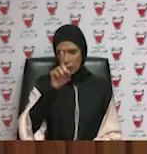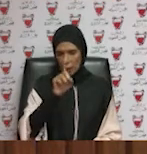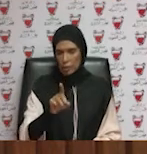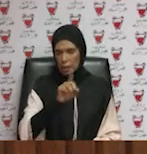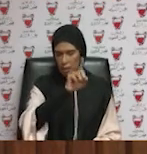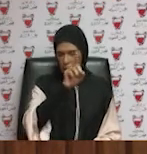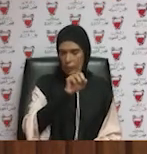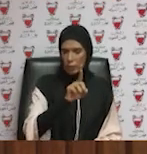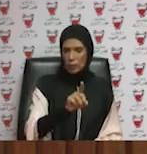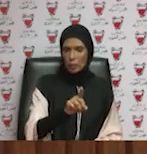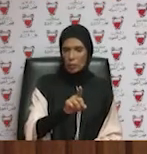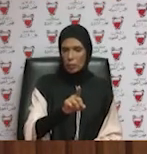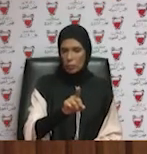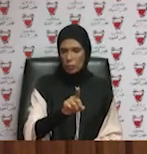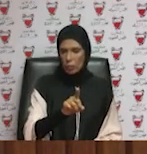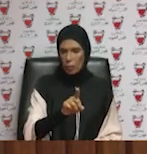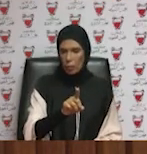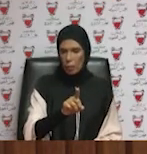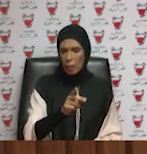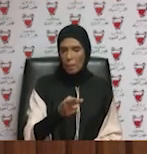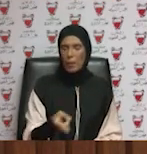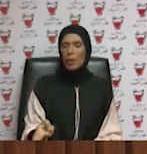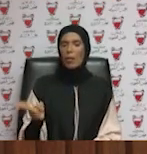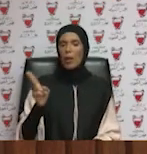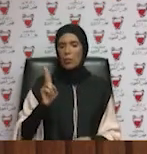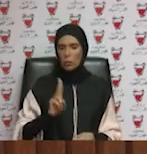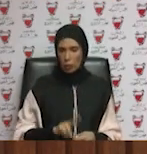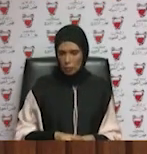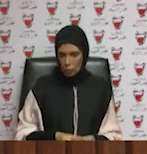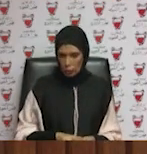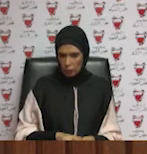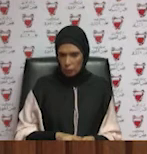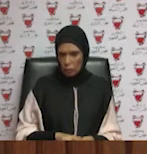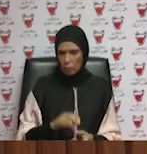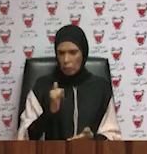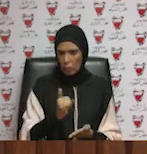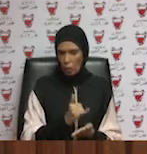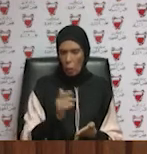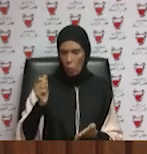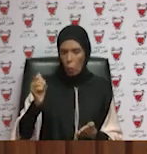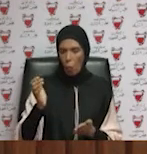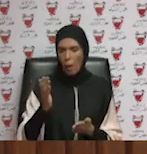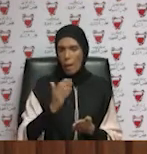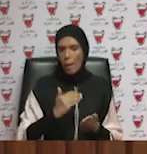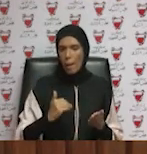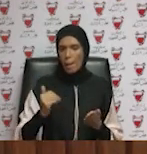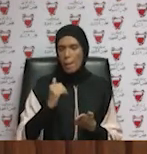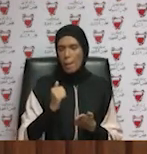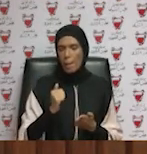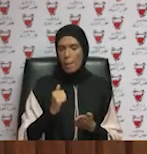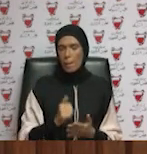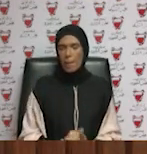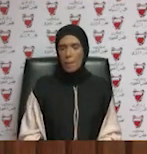طرحت يجب أن يعاد طرحها على الأخوة المسؤولين في وزارة المالية، مع